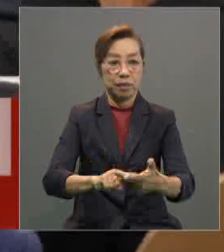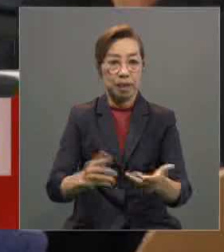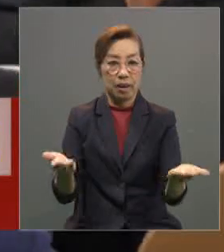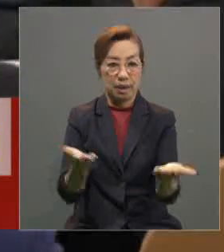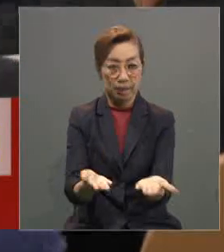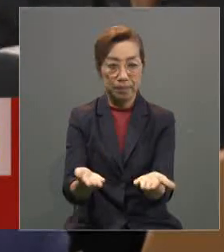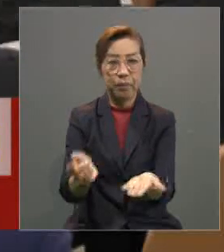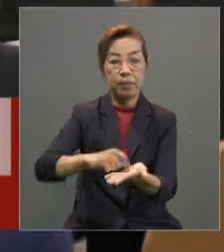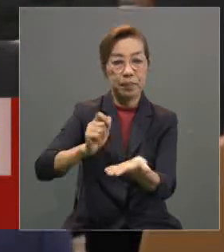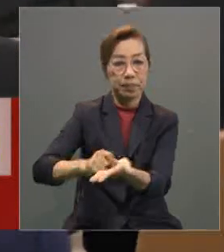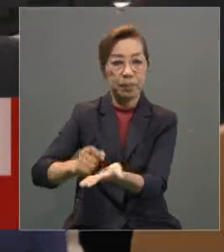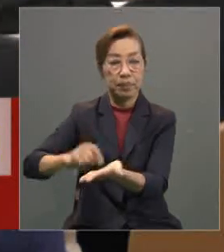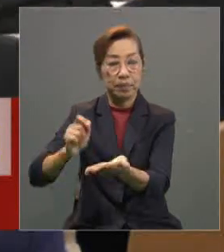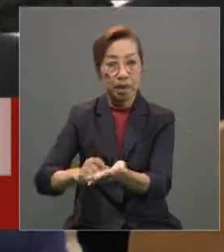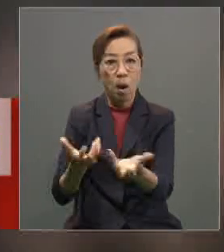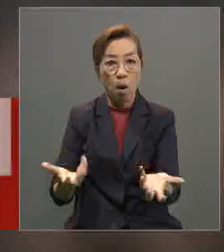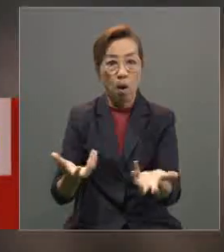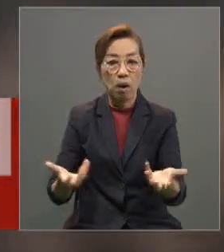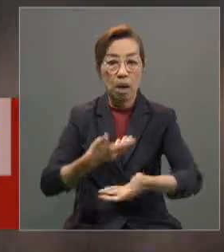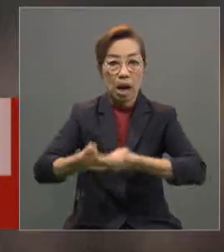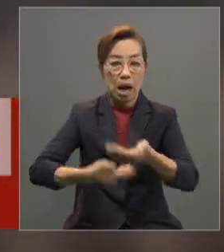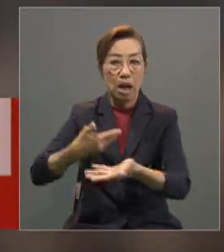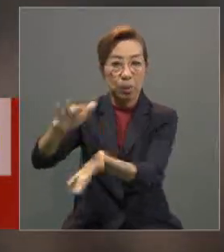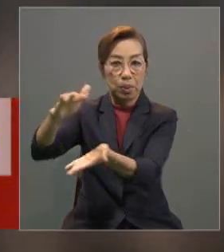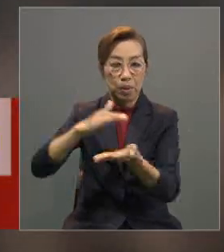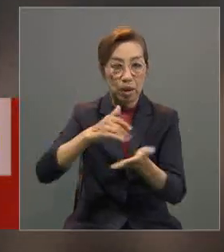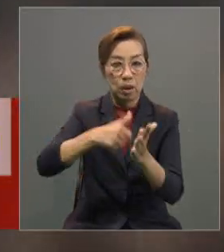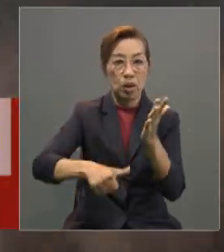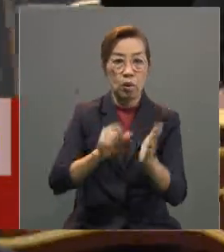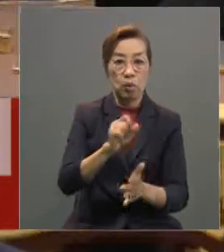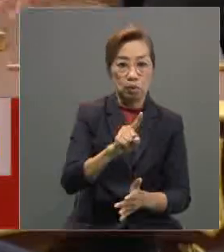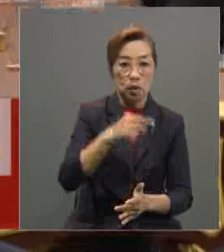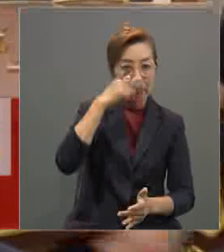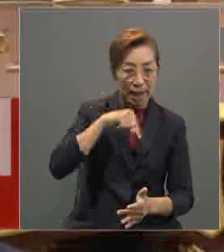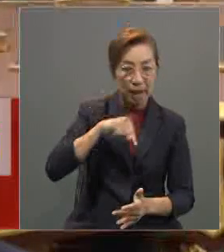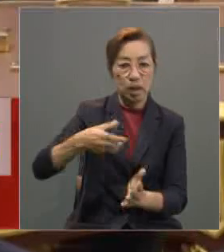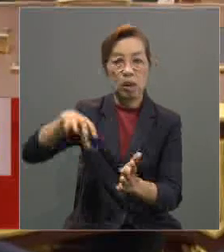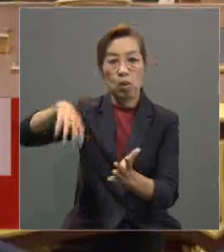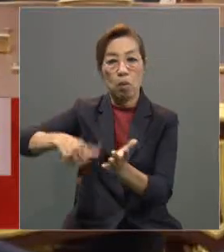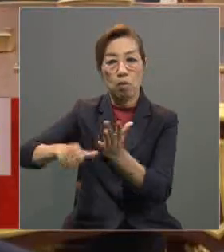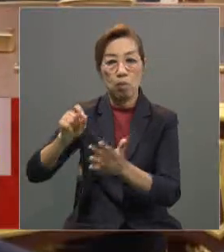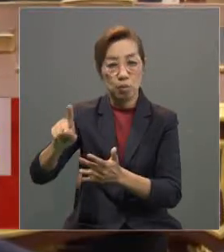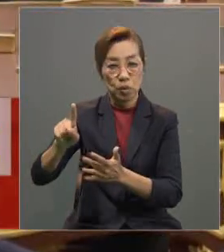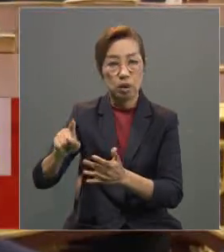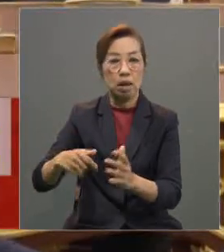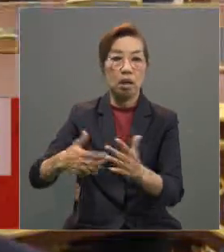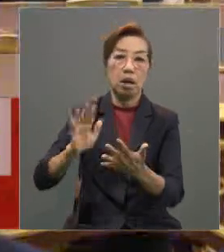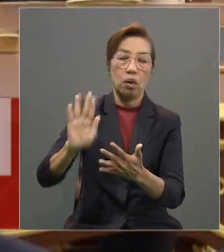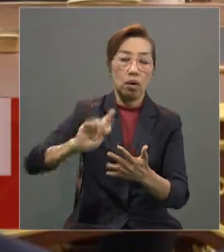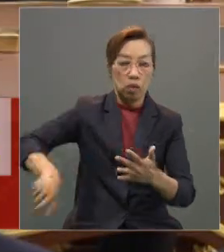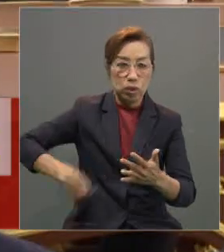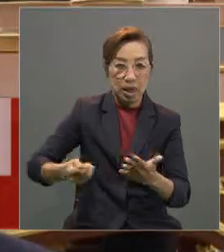ใจว่าด้วยการผ่านแดนสินค้าระหว่างกรมสุลกากรแห่งแห่งราชอาณาจักรไทยและกรมศุลกากรสรรพสามิตแห่ง